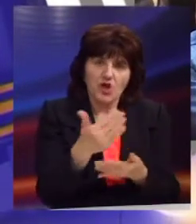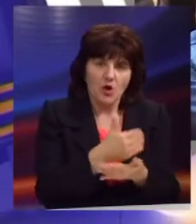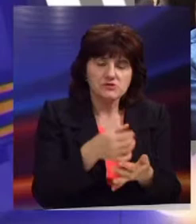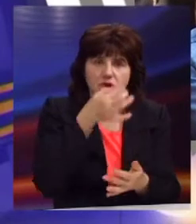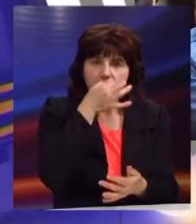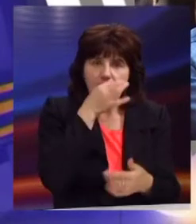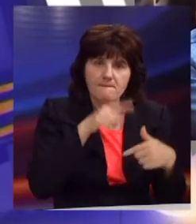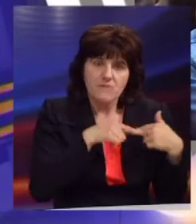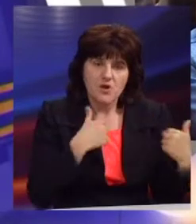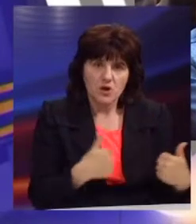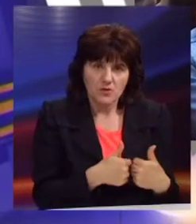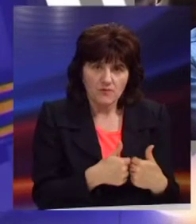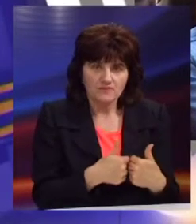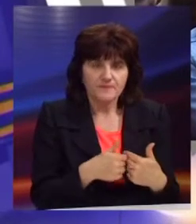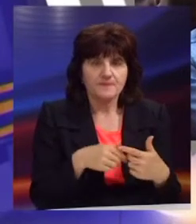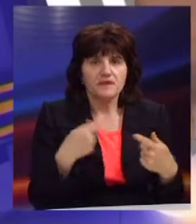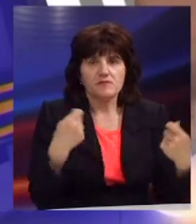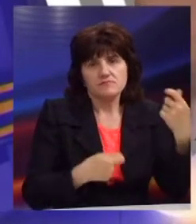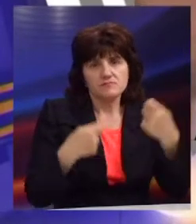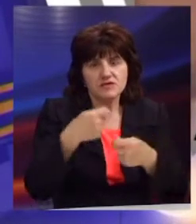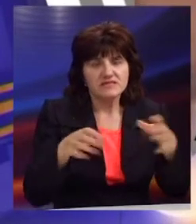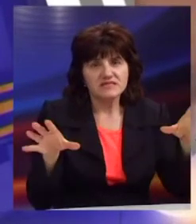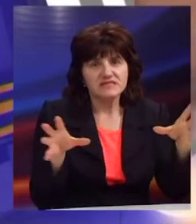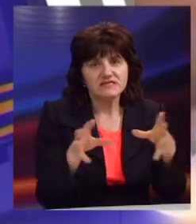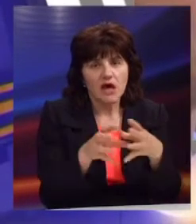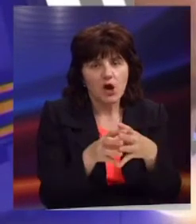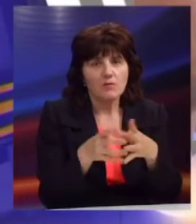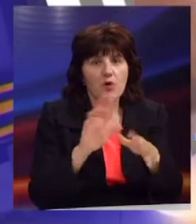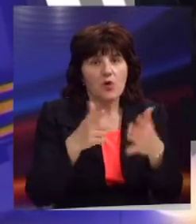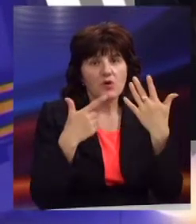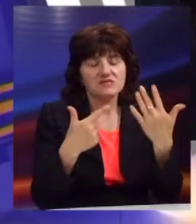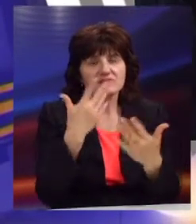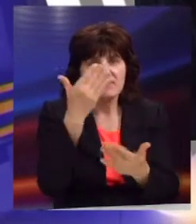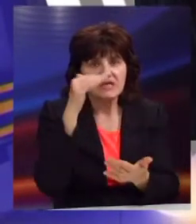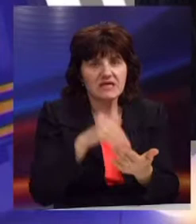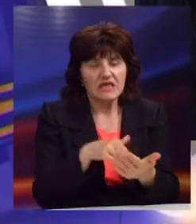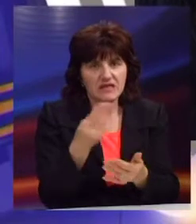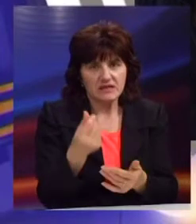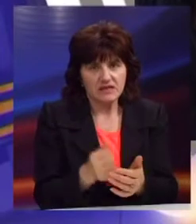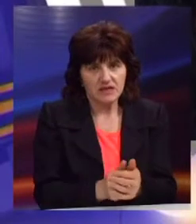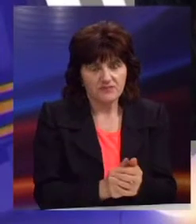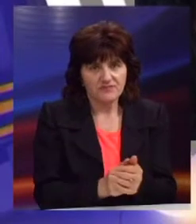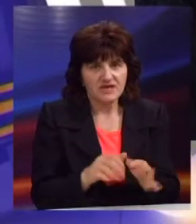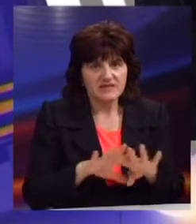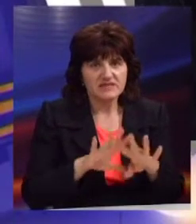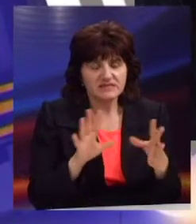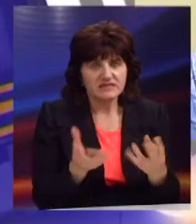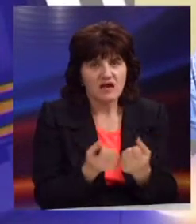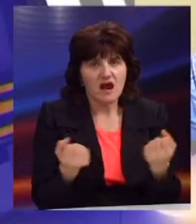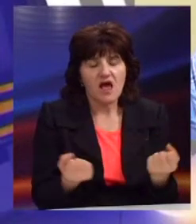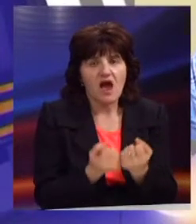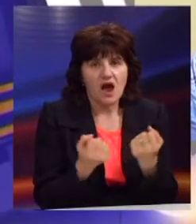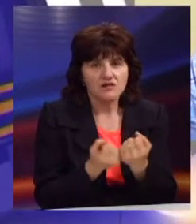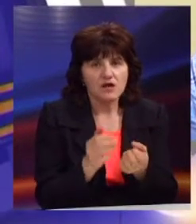su na mnogo bolji i humaniji način. Dobrovoljnim prilozima sakupljeno je oko 75.000 dinara. Cela akcija inače potekla